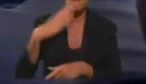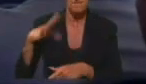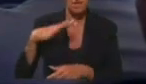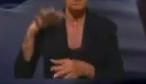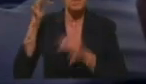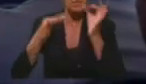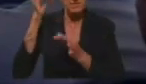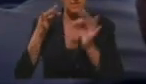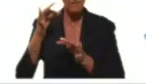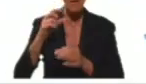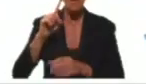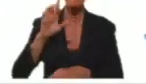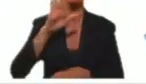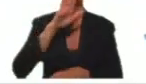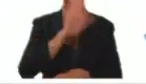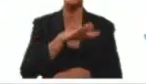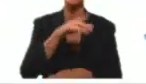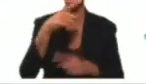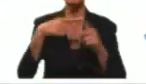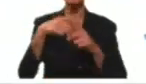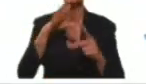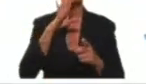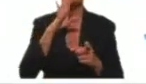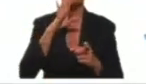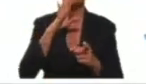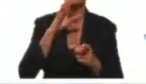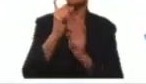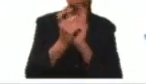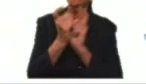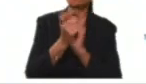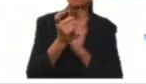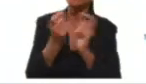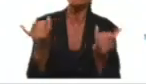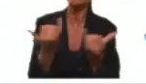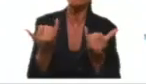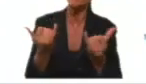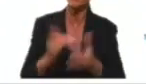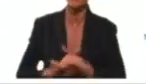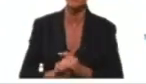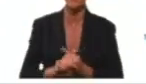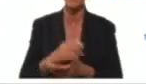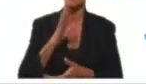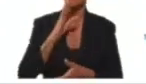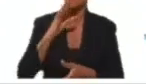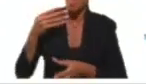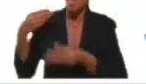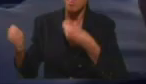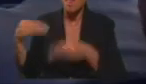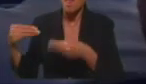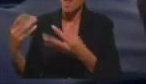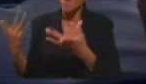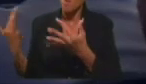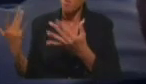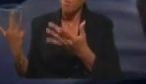rozważać, natomiast one są trochę przeciwstawne. Tak, GTFS jest standardem bardzo elastycznym, bardzo łatwo się go